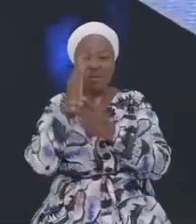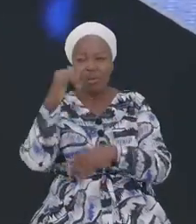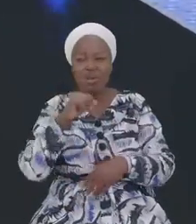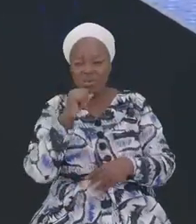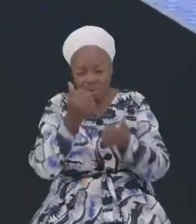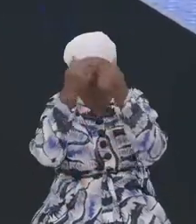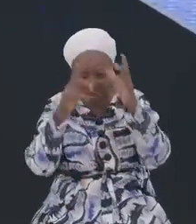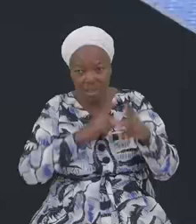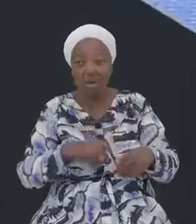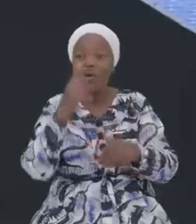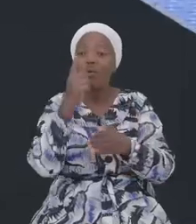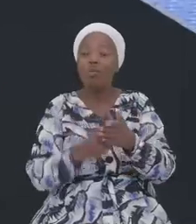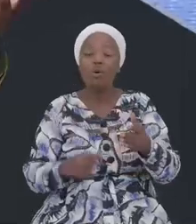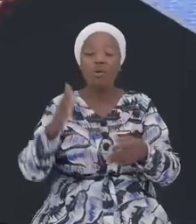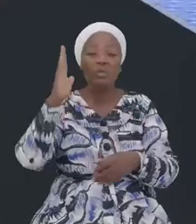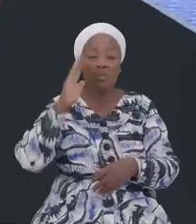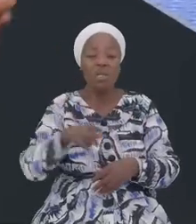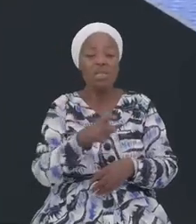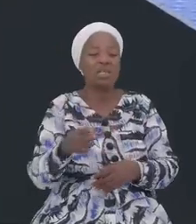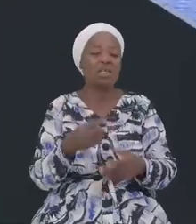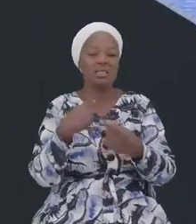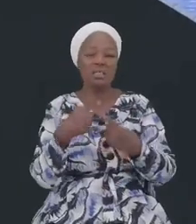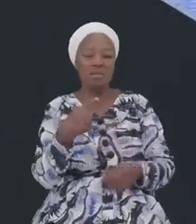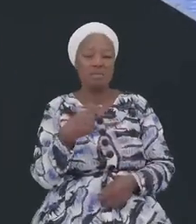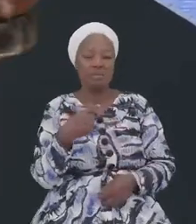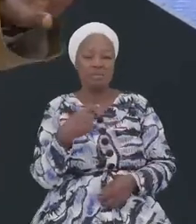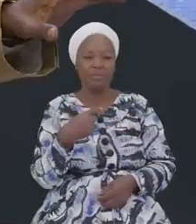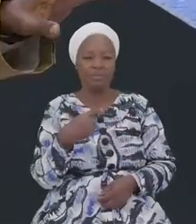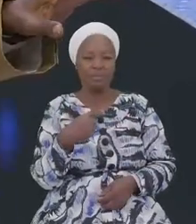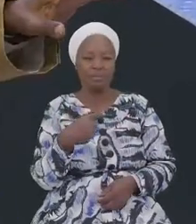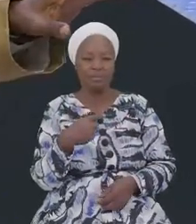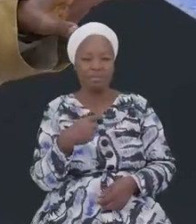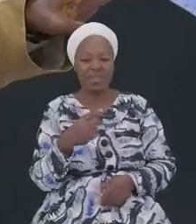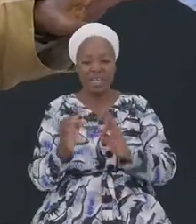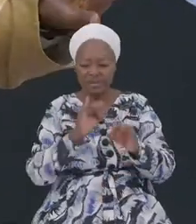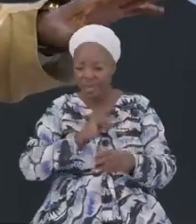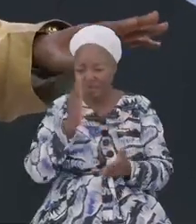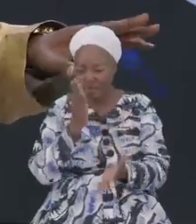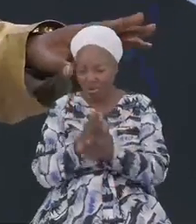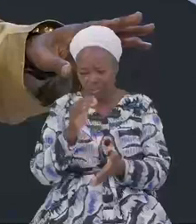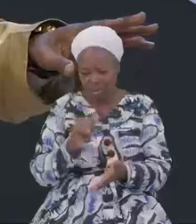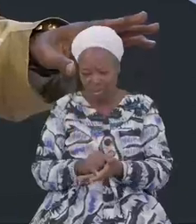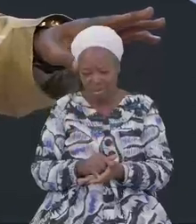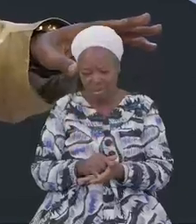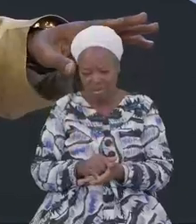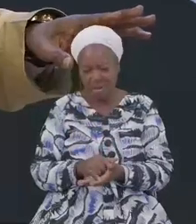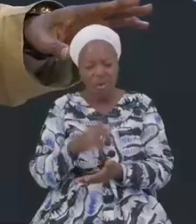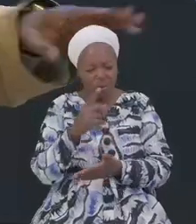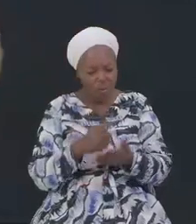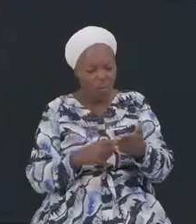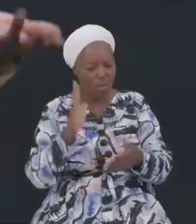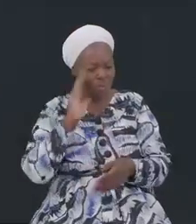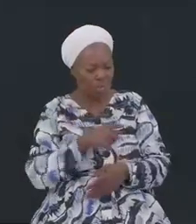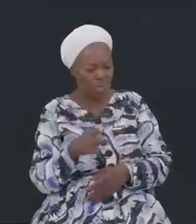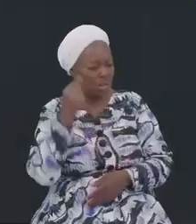Seigneur. Vous dites, qu'est-ce qu'ils diront? Que diront-ils si j'arrête cela? Qu'est-ce qu'ils vont penser de moi?